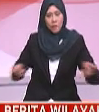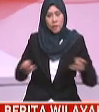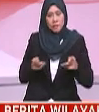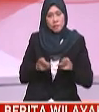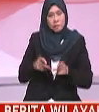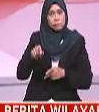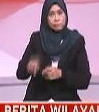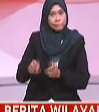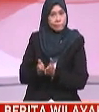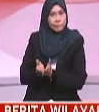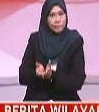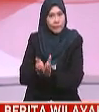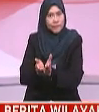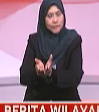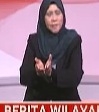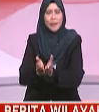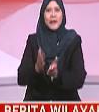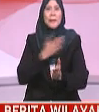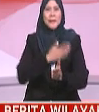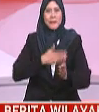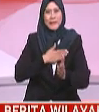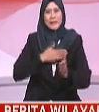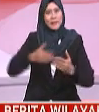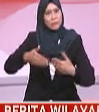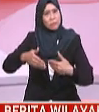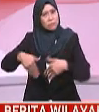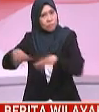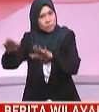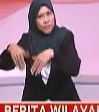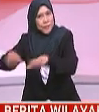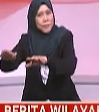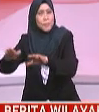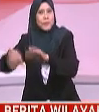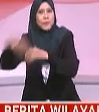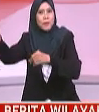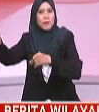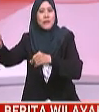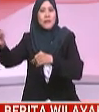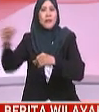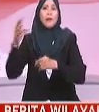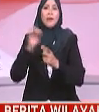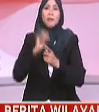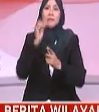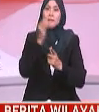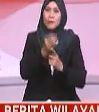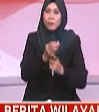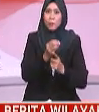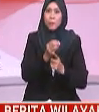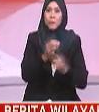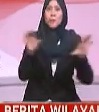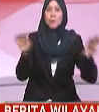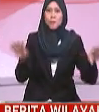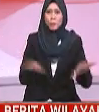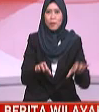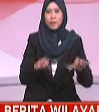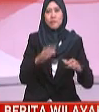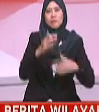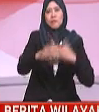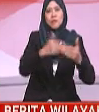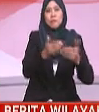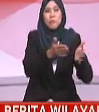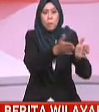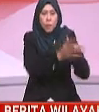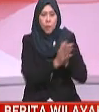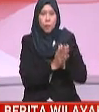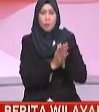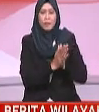berkenaan supaya segera beredar ataupun mereka segera melakukan proses